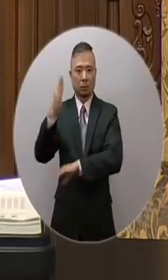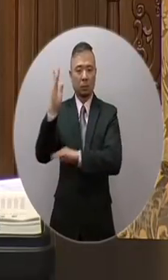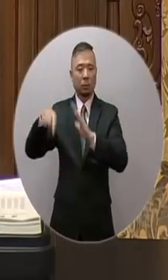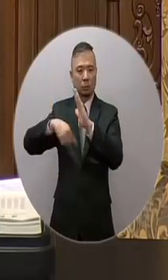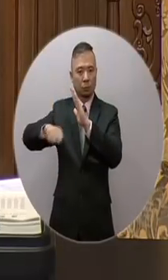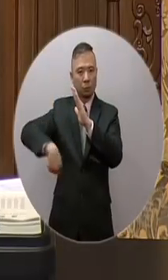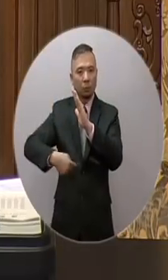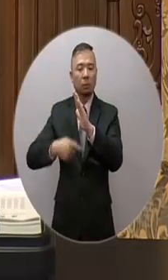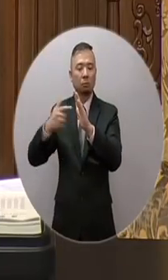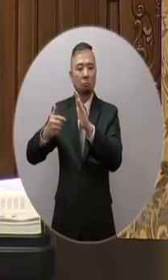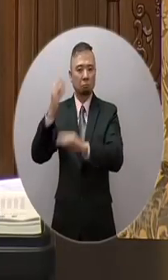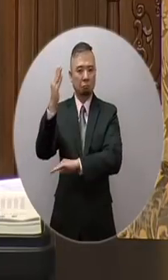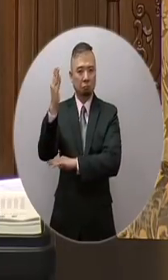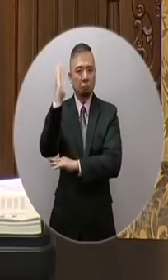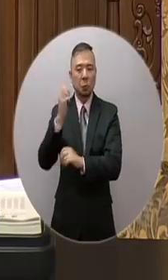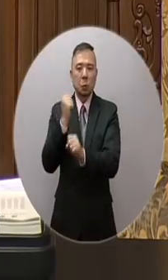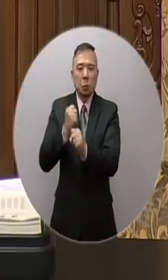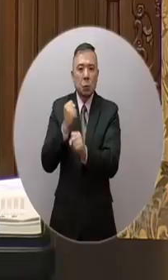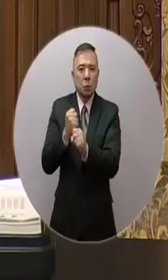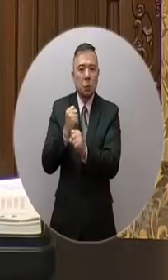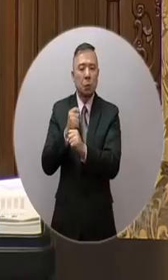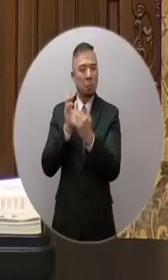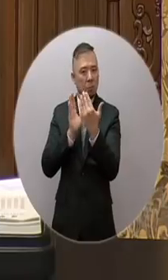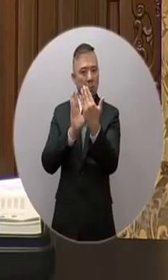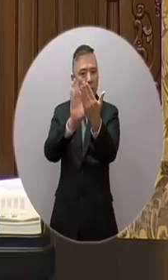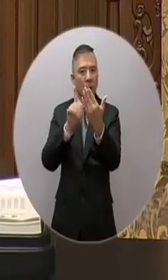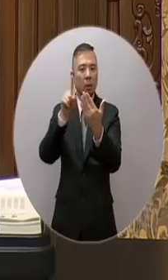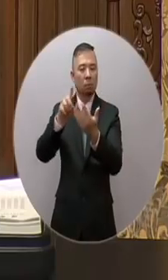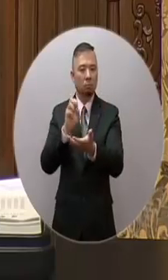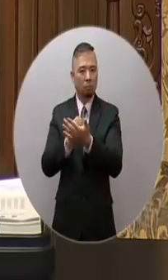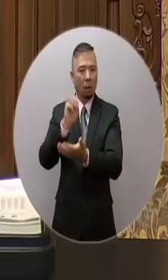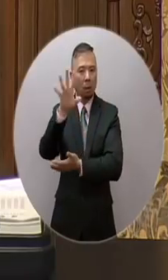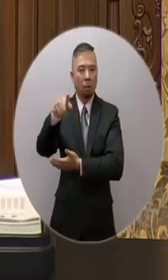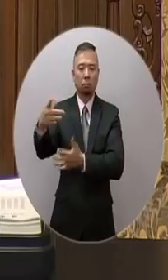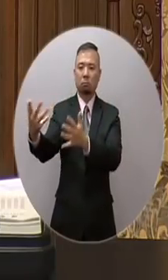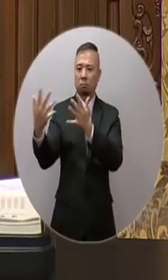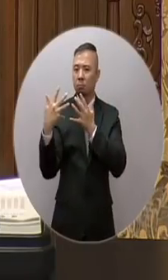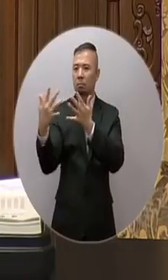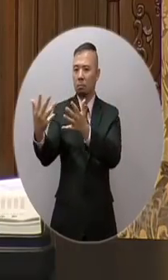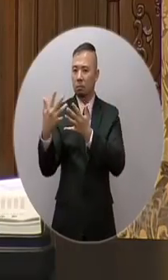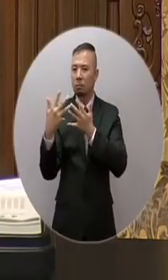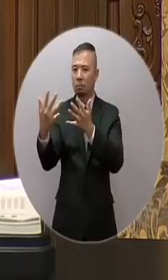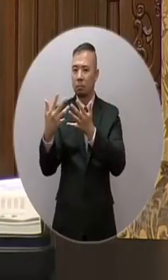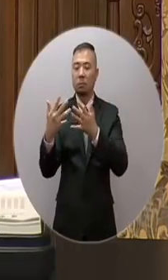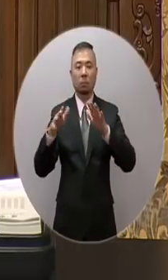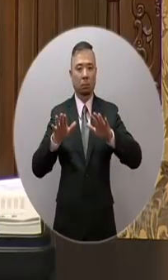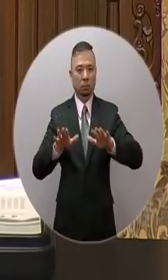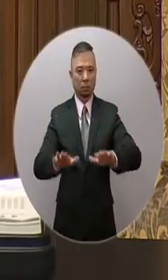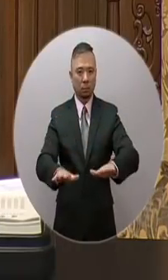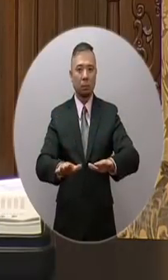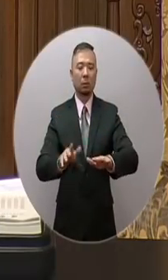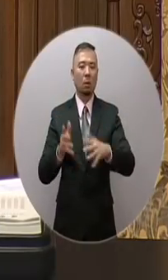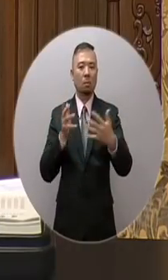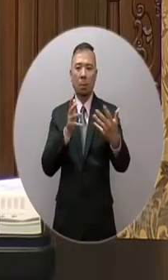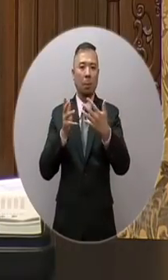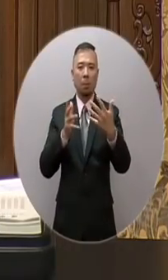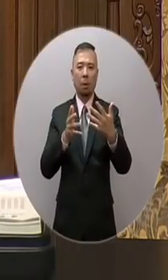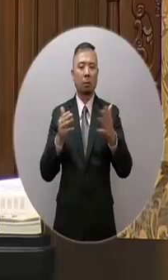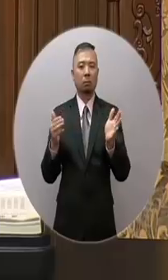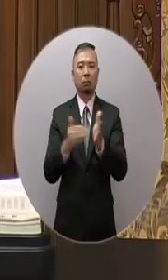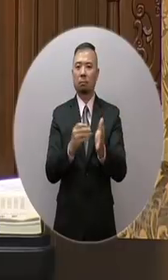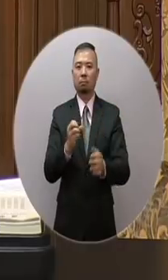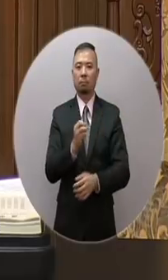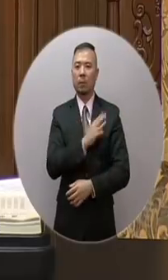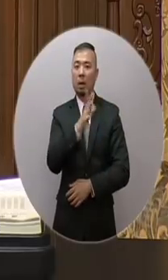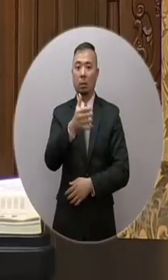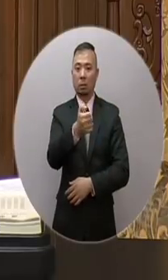方针及施政报告进行质询，予以今日询答完毕。谢谢赖